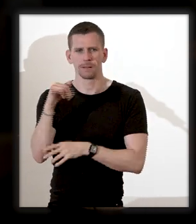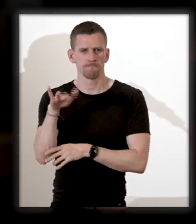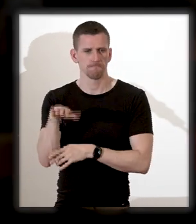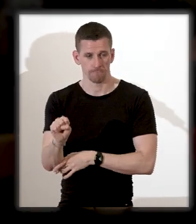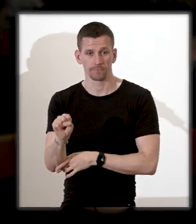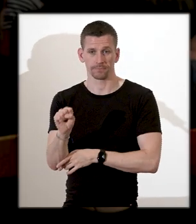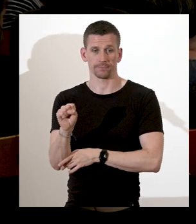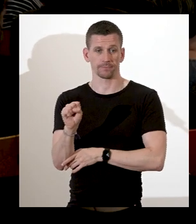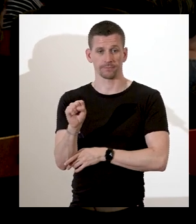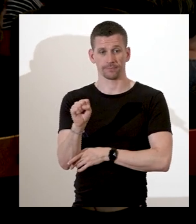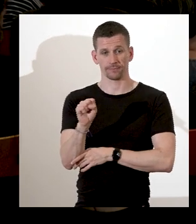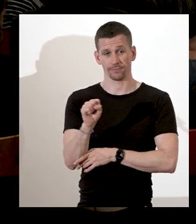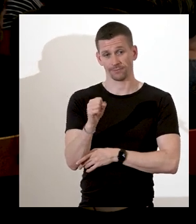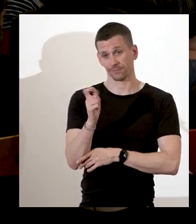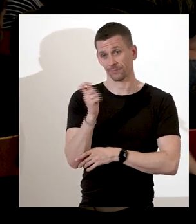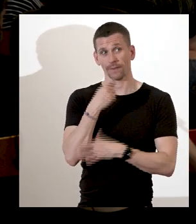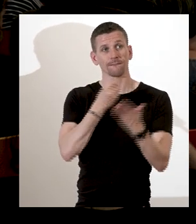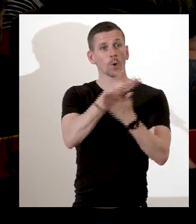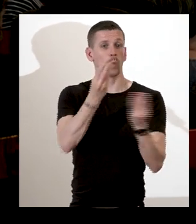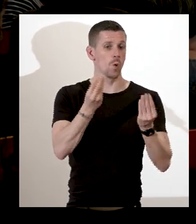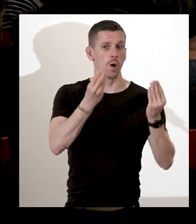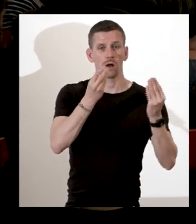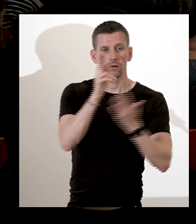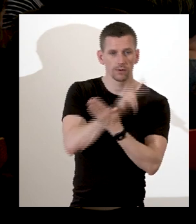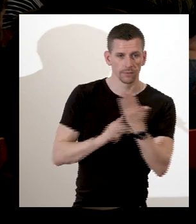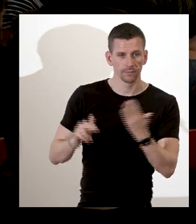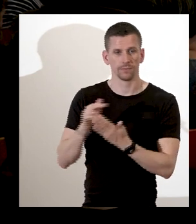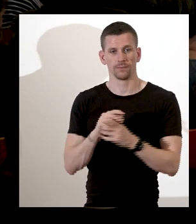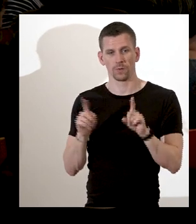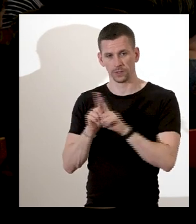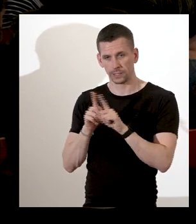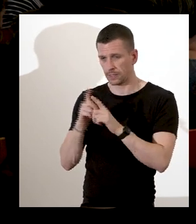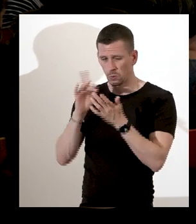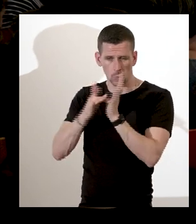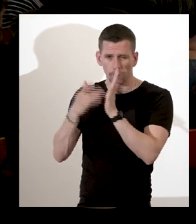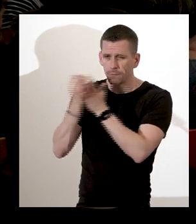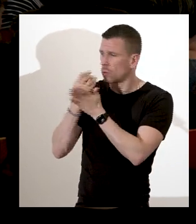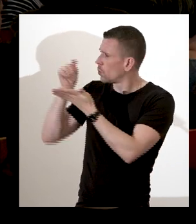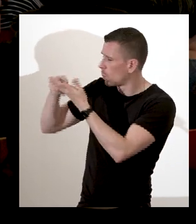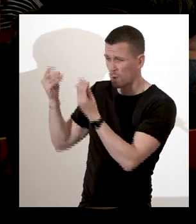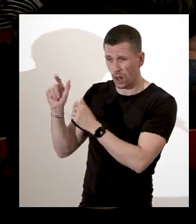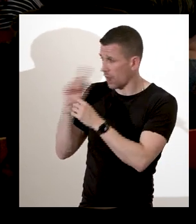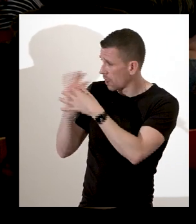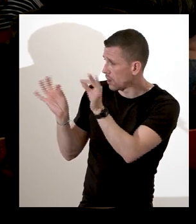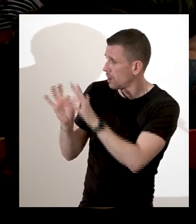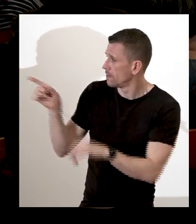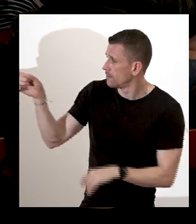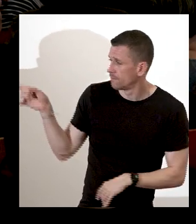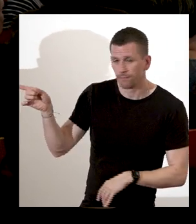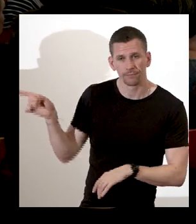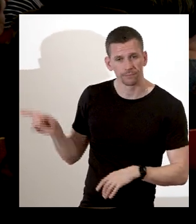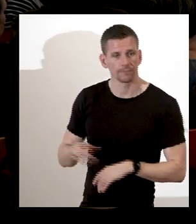le site qui est représenté. Qui a commandé le tableau? Vraisemblablement le bey pour son